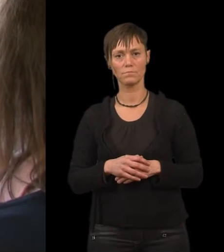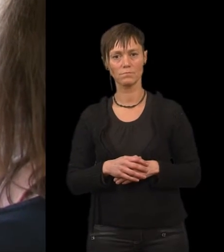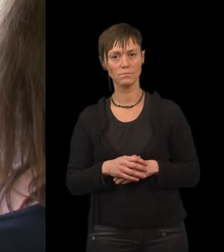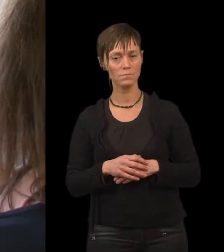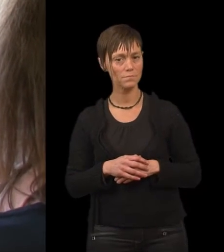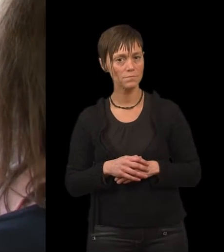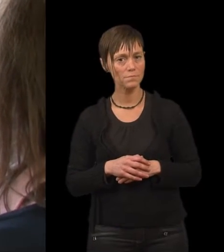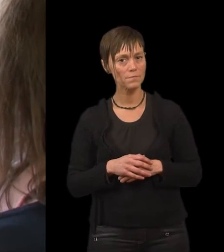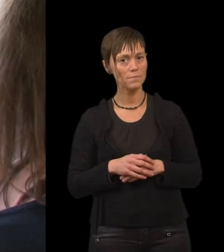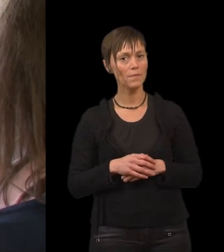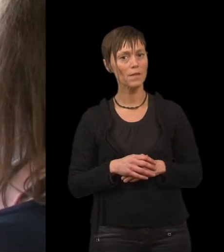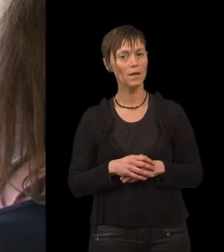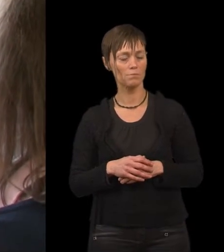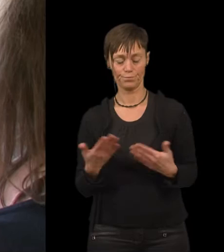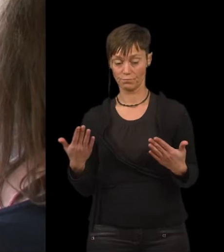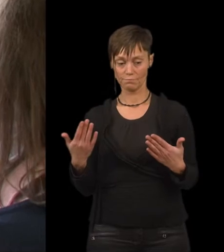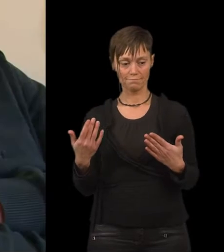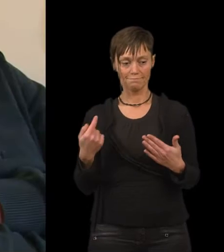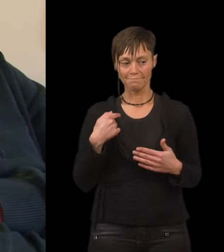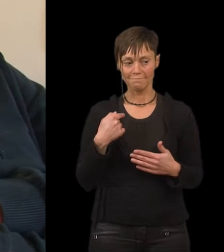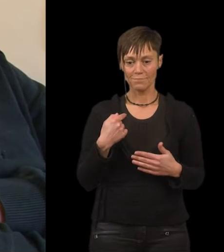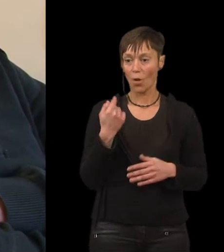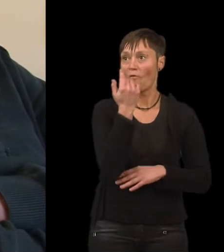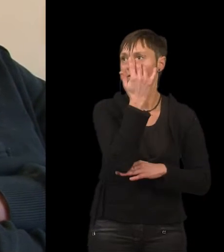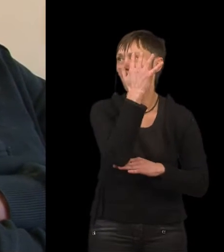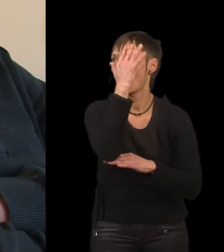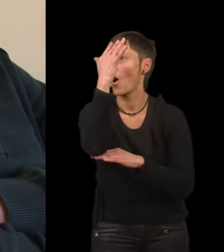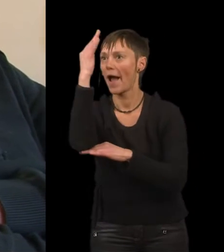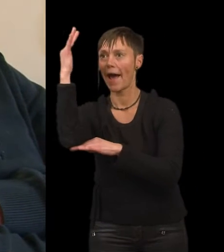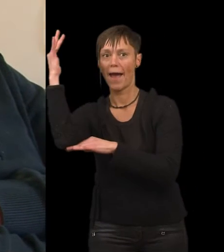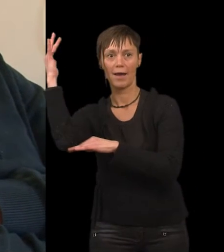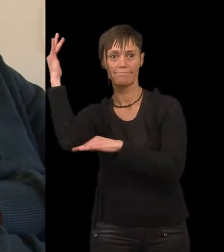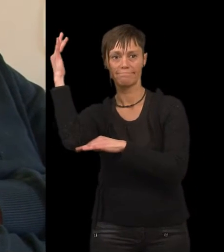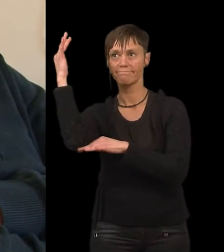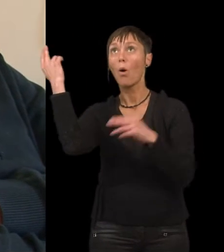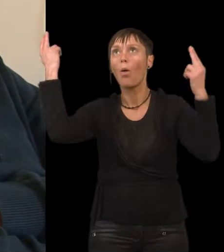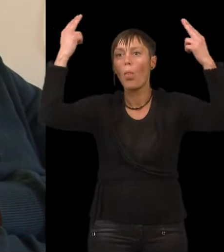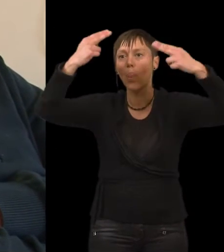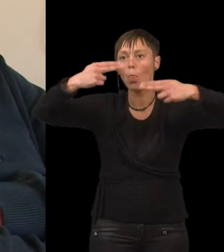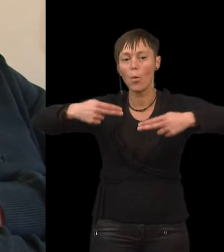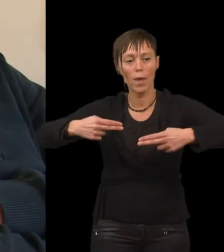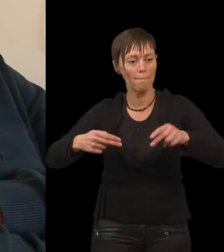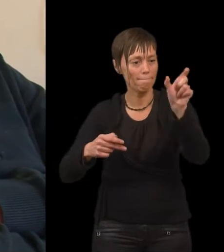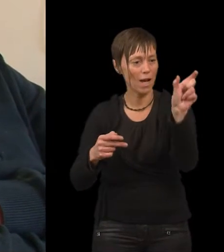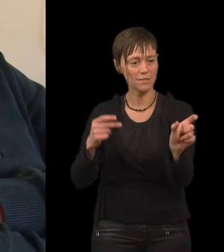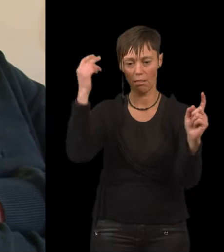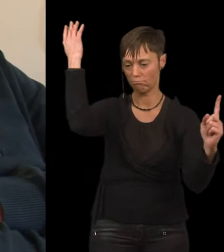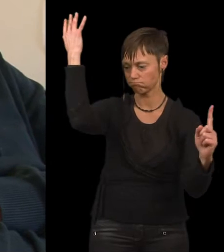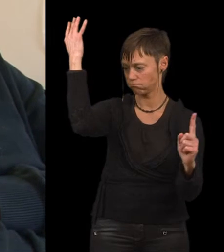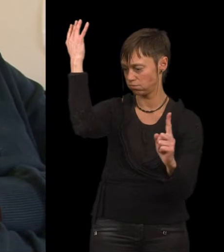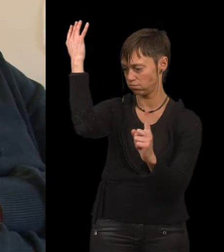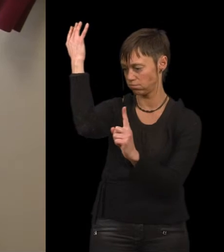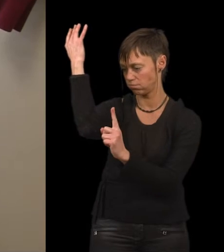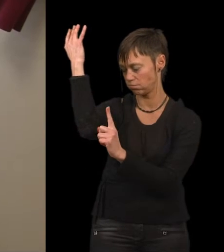Il peut faire un champi. Dans la forêt, la nuit tombe et il va dormir au pied d'un arbre. Mais il n'a pas vu qu'il était